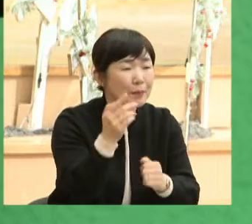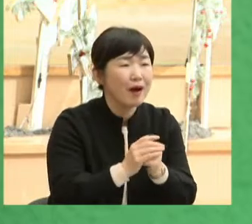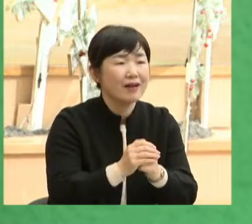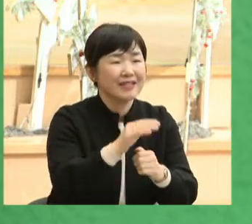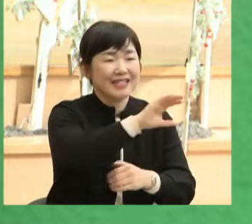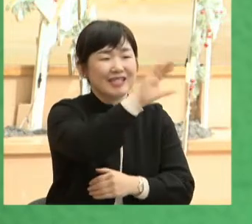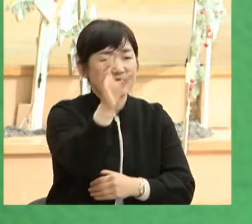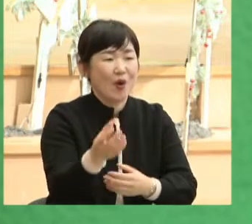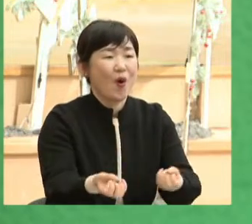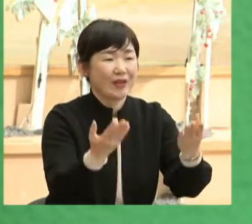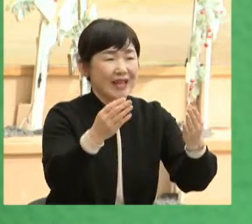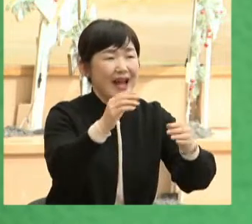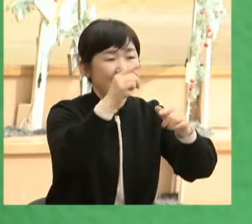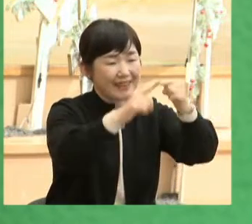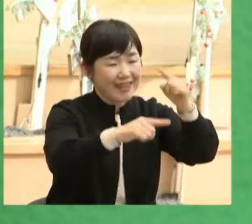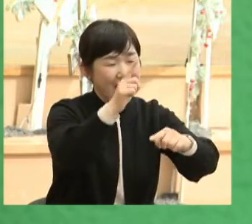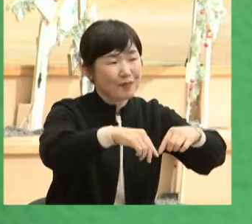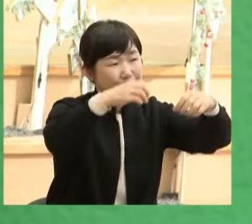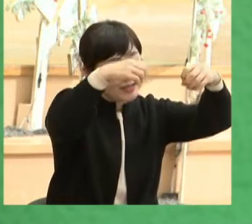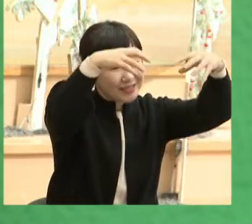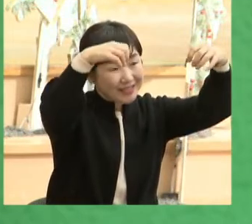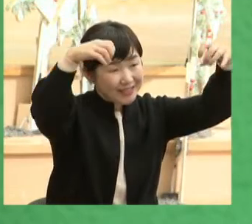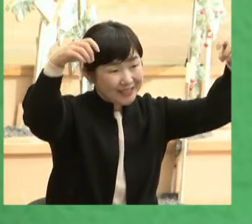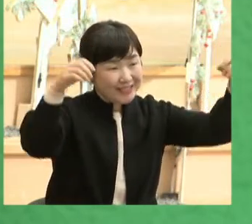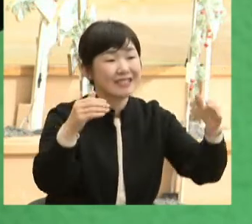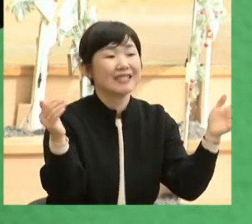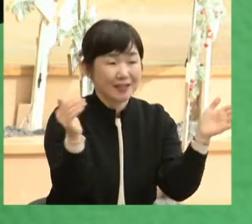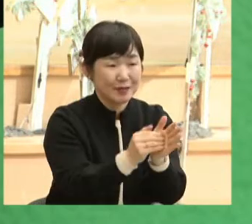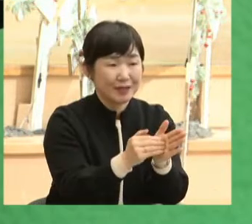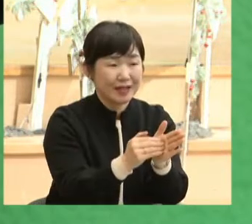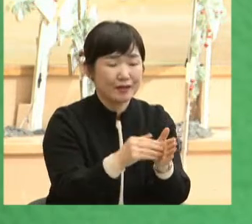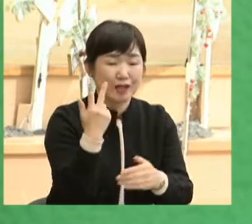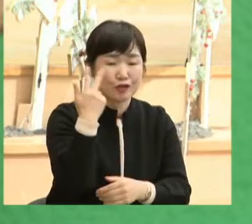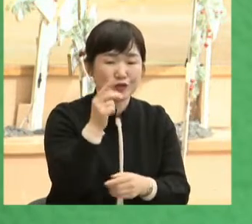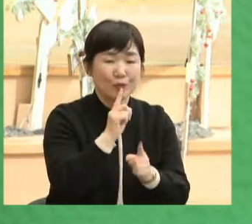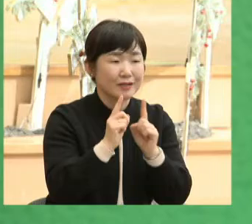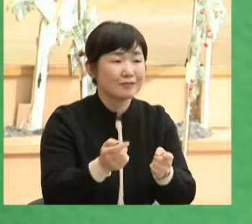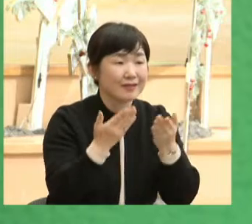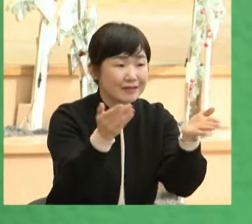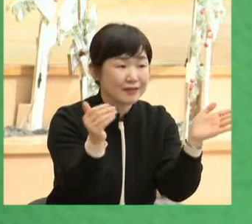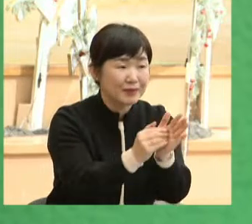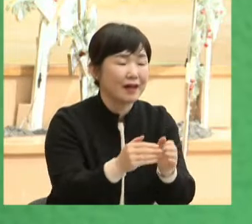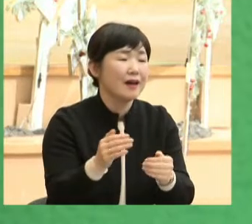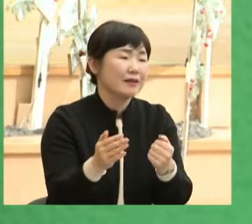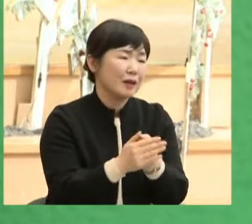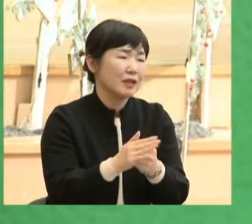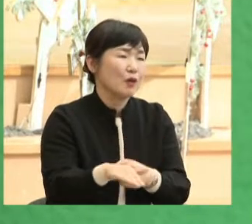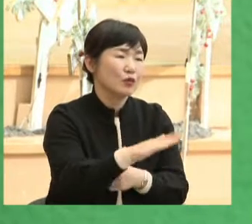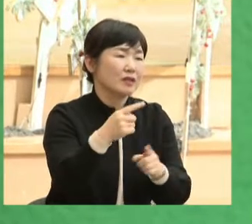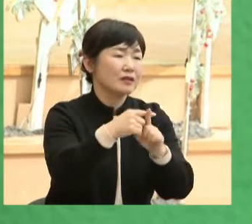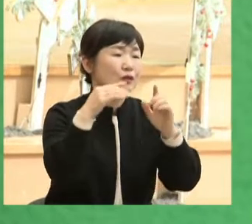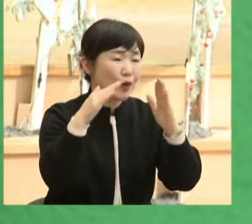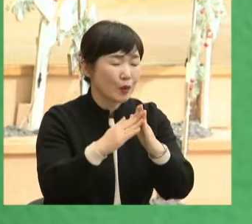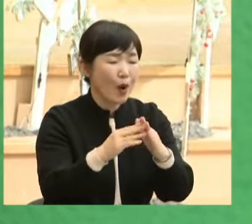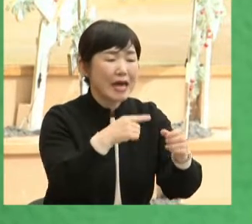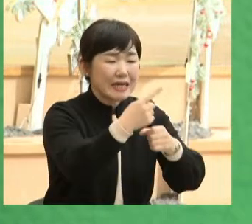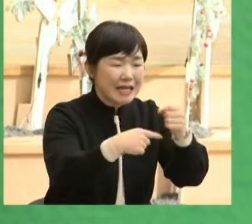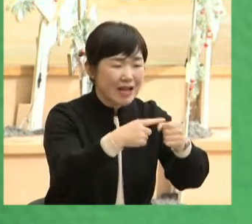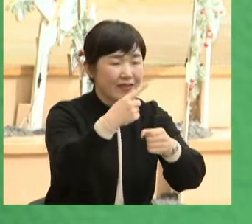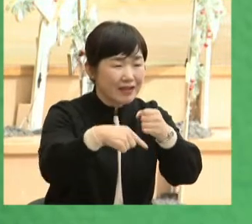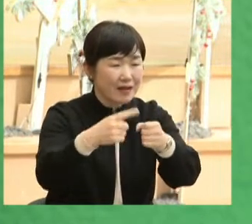성탄트리장식을 하기 시작했어 지난 주일 날 그렇게 말씀 드렸잖아요 그래서 우리 교회 너 해마다 이렇게